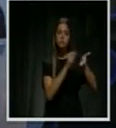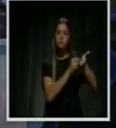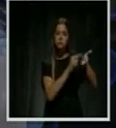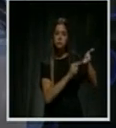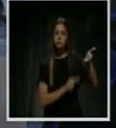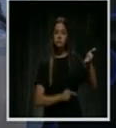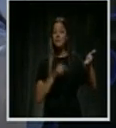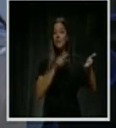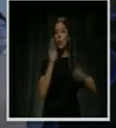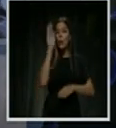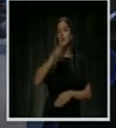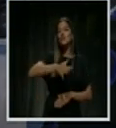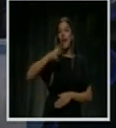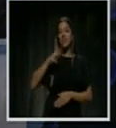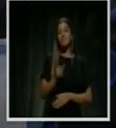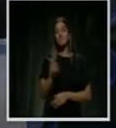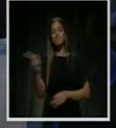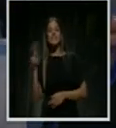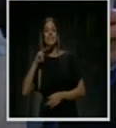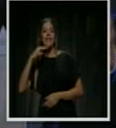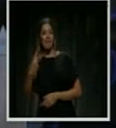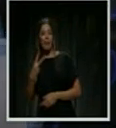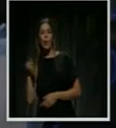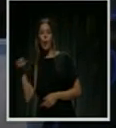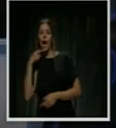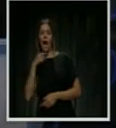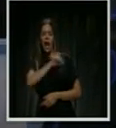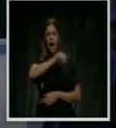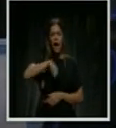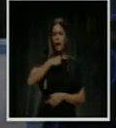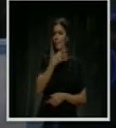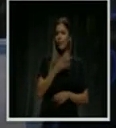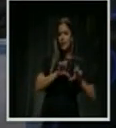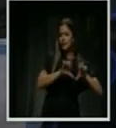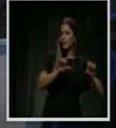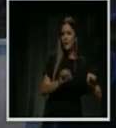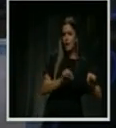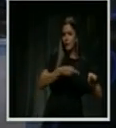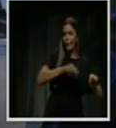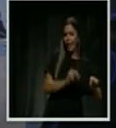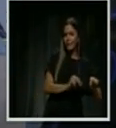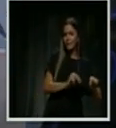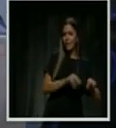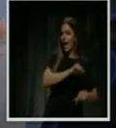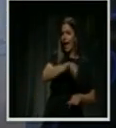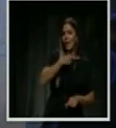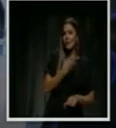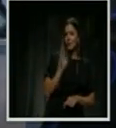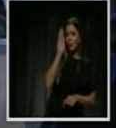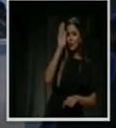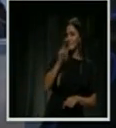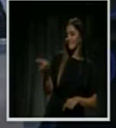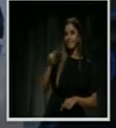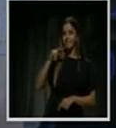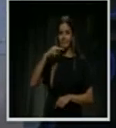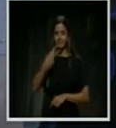ċari ħaddieħor gideb meta qal li m'għandniex slogan. Lu m'għandniex proposti,